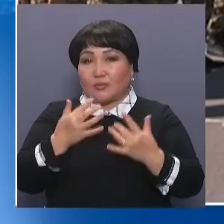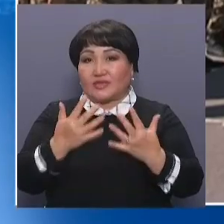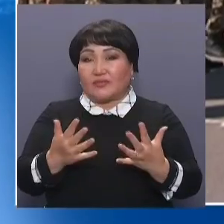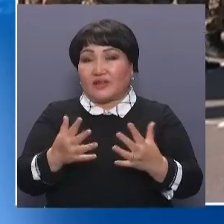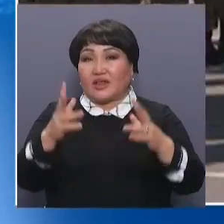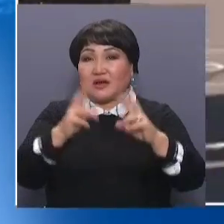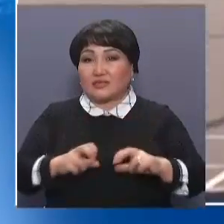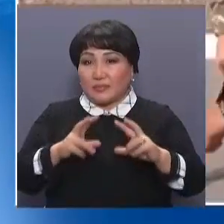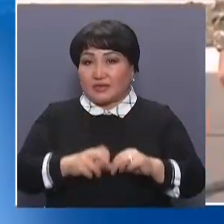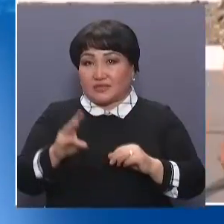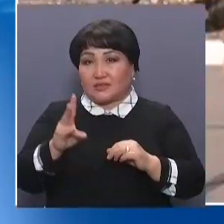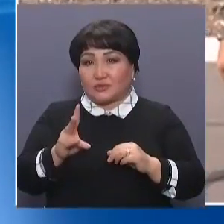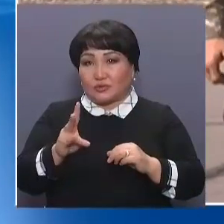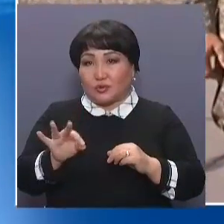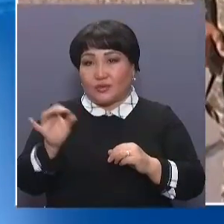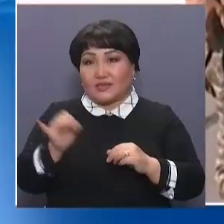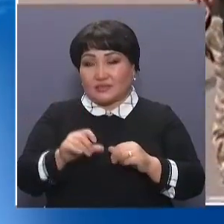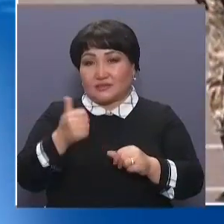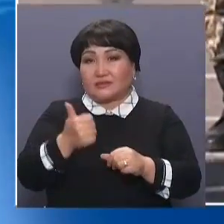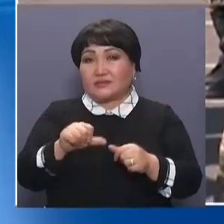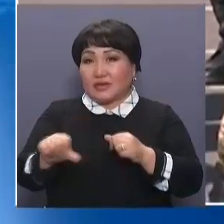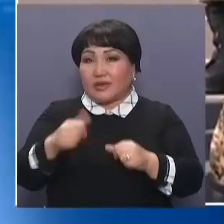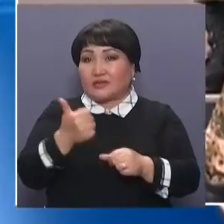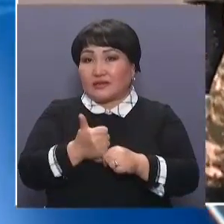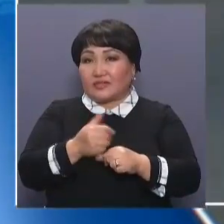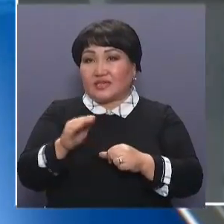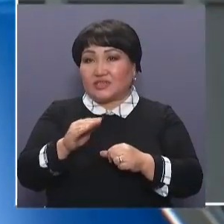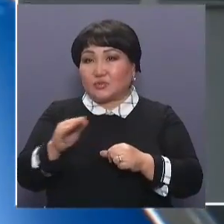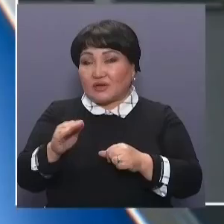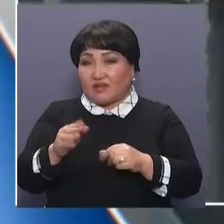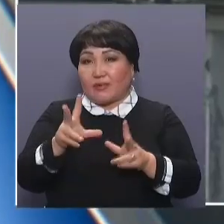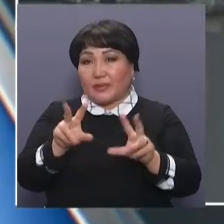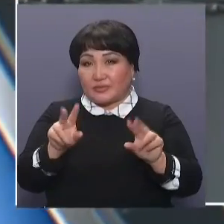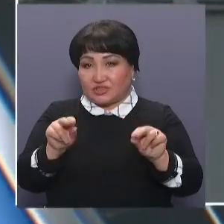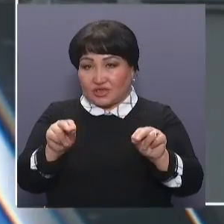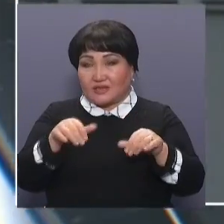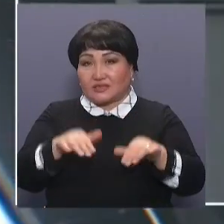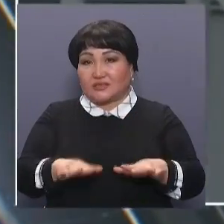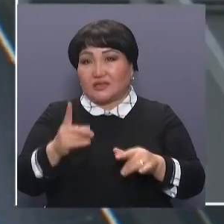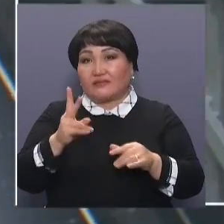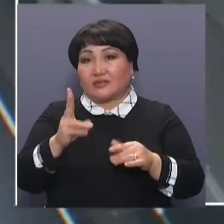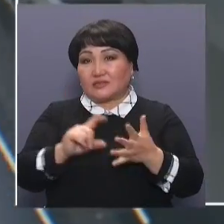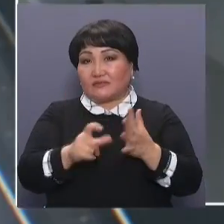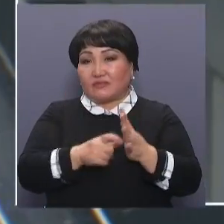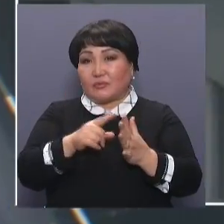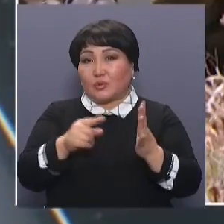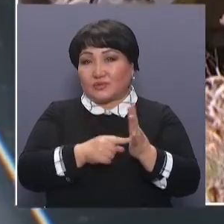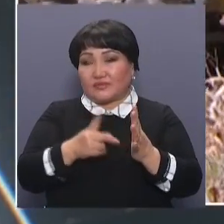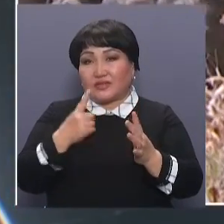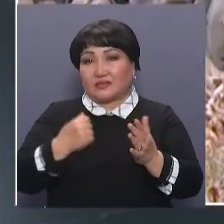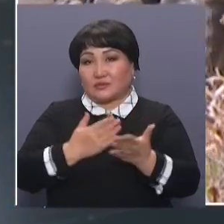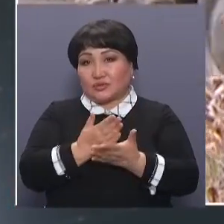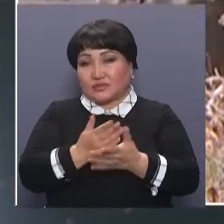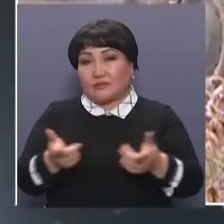разобраться. Ну и самое главное, Жасузаков пообещал решить квартирный вопрос военнослужащих и поднять им зарплату. Выяснилось